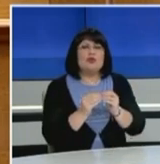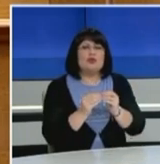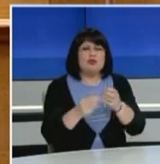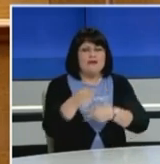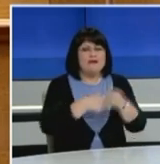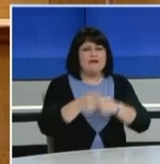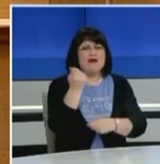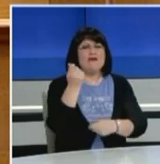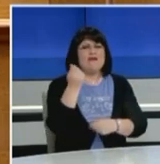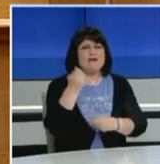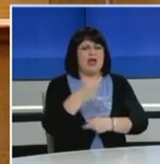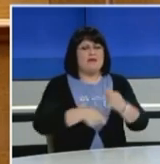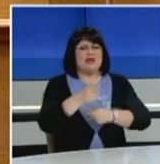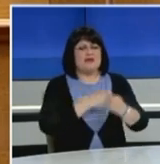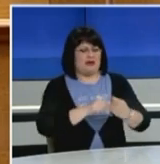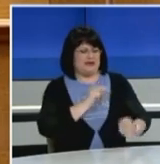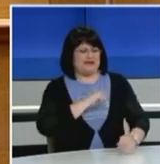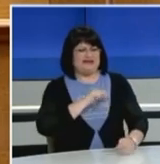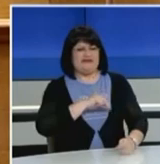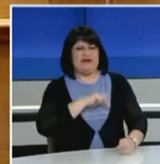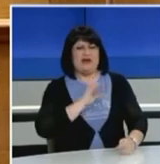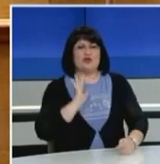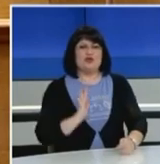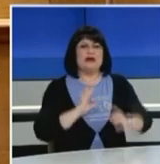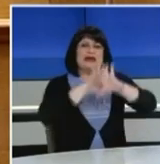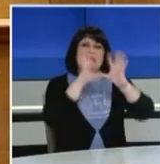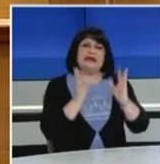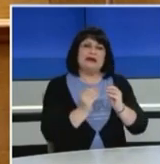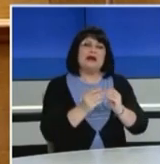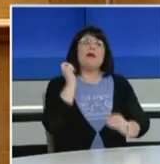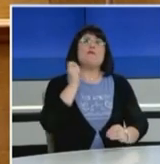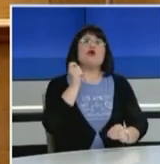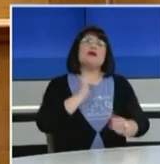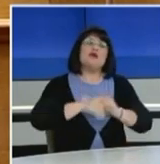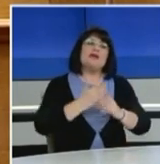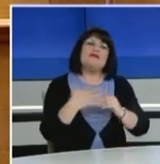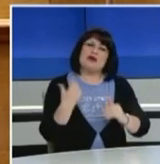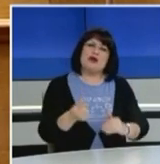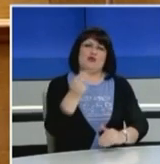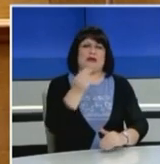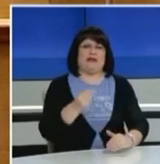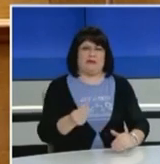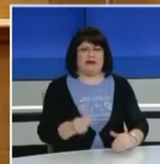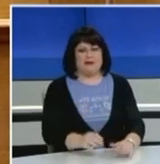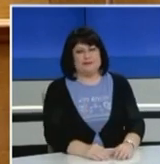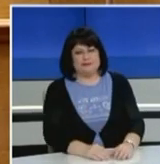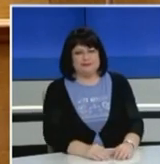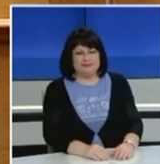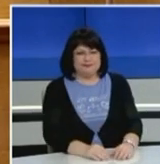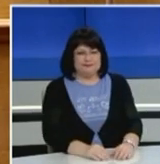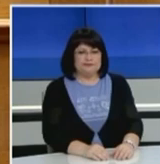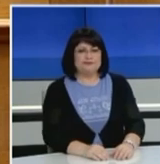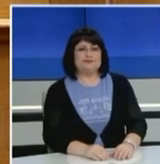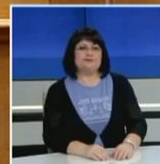οικονομικά επιχειρηματικά συμφέροντα ή παρουσιάζουν ένα γενικότερο πολιτικό ενδιαφέρον. Ήταν